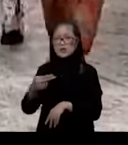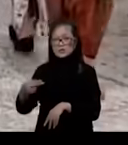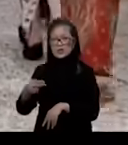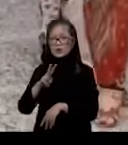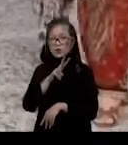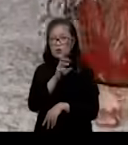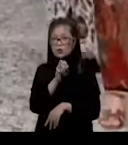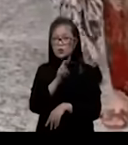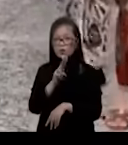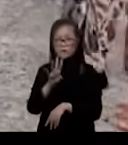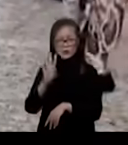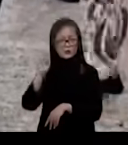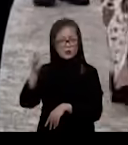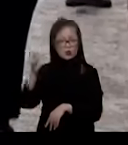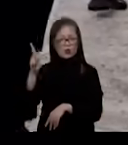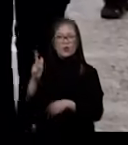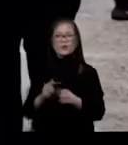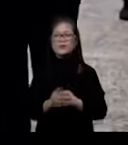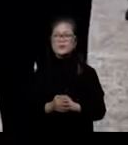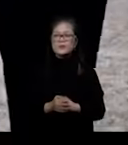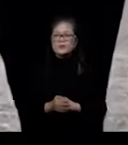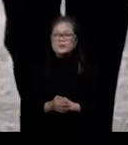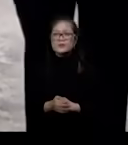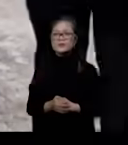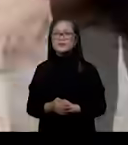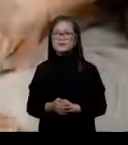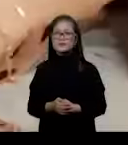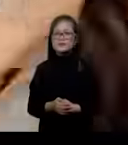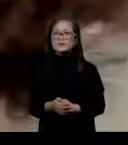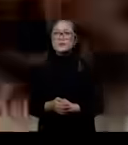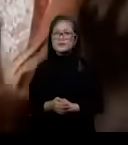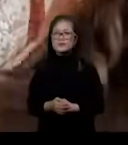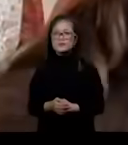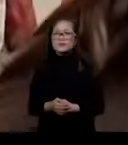2024 mendatang? Tim Liputan iNews melaporkan.